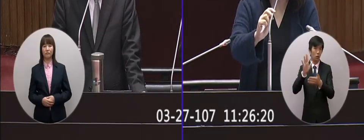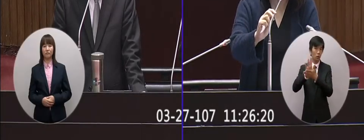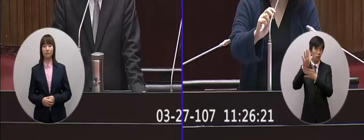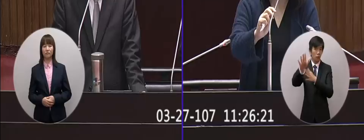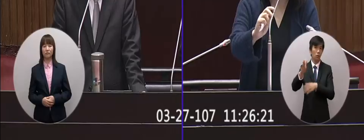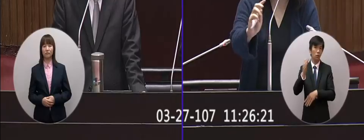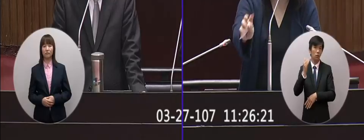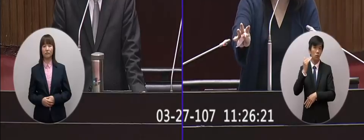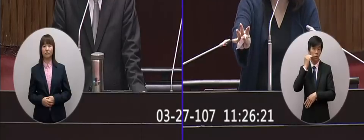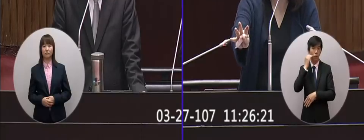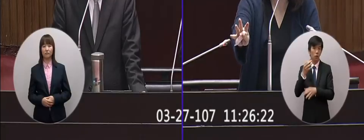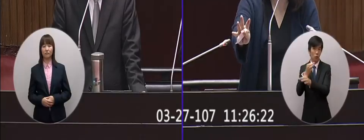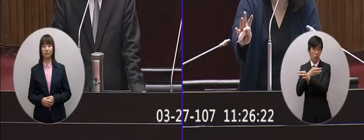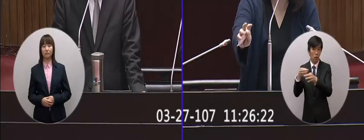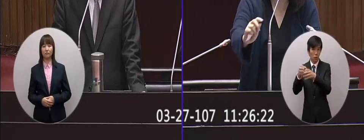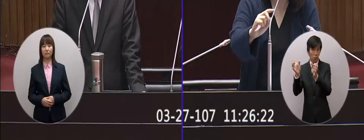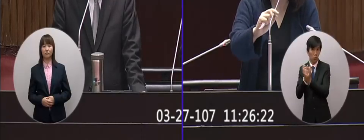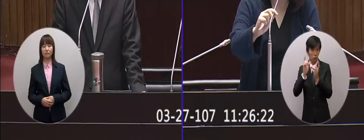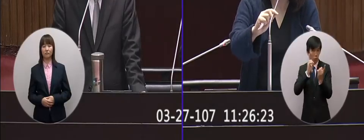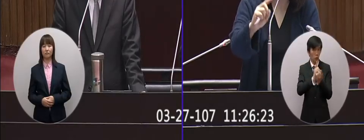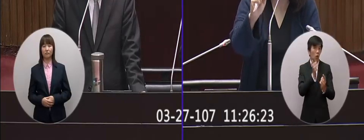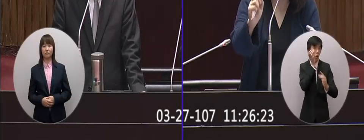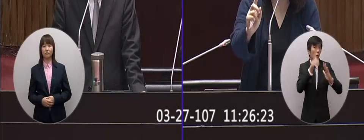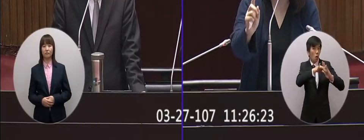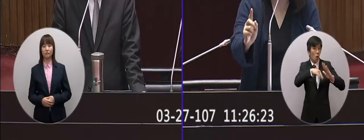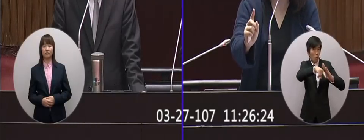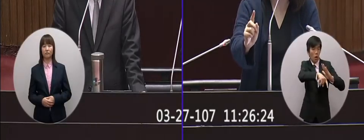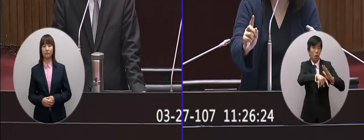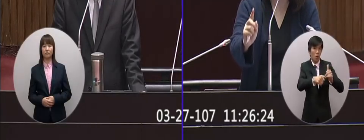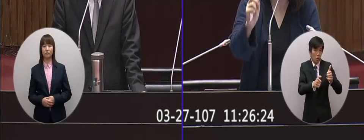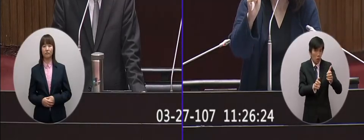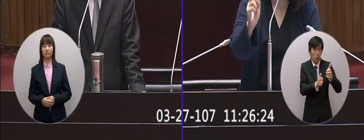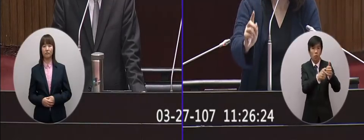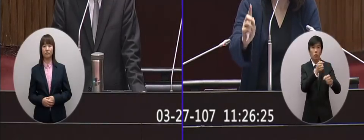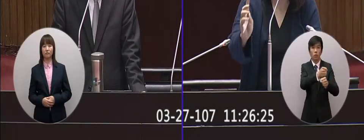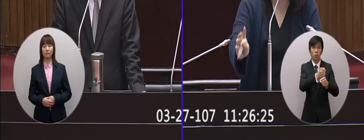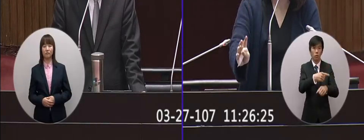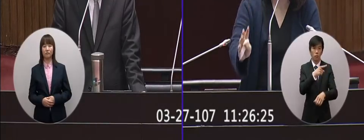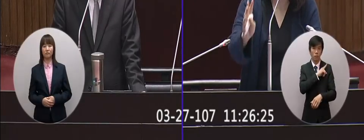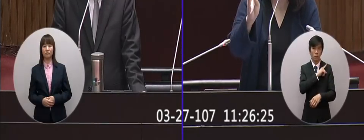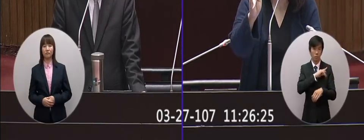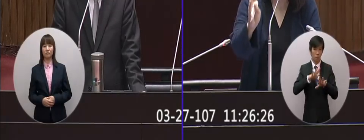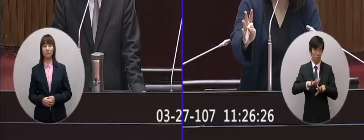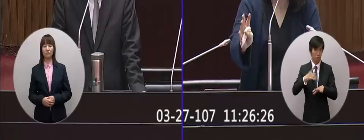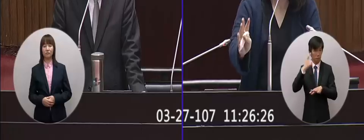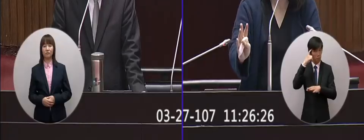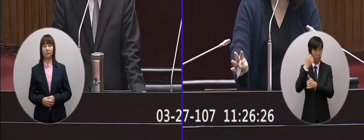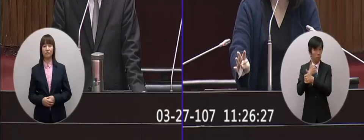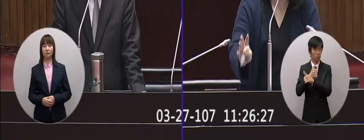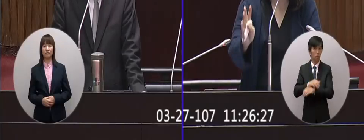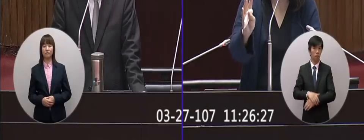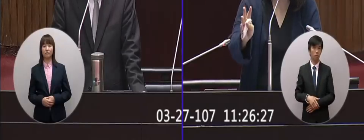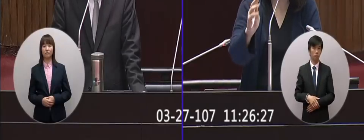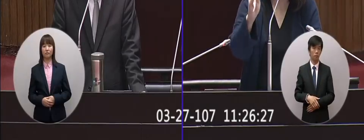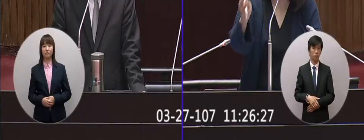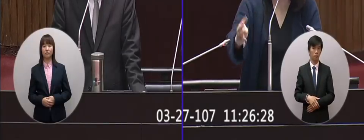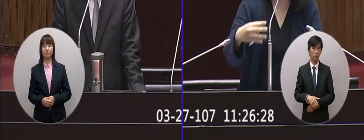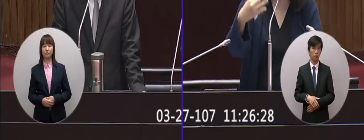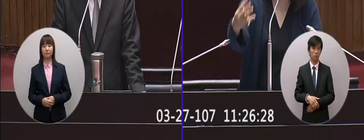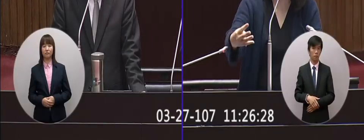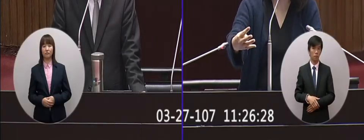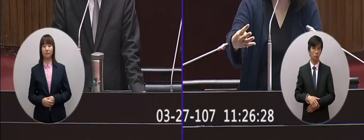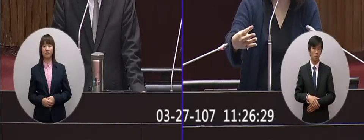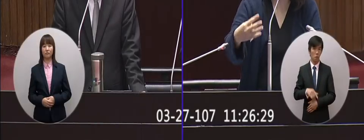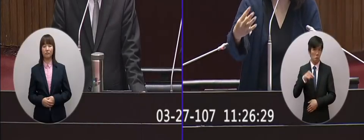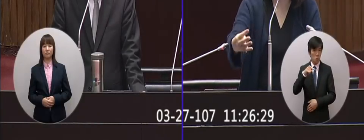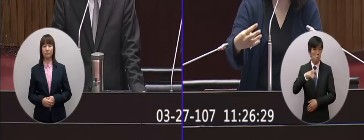这个矿务局的这个环境资源部底下，我们还是要思考说，我们常常看这样的思维，其实应该是